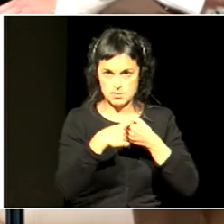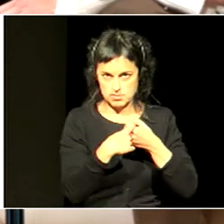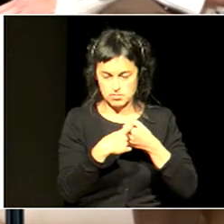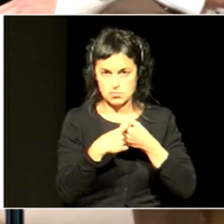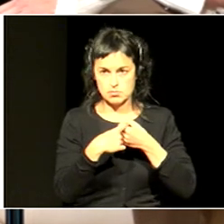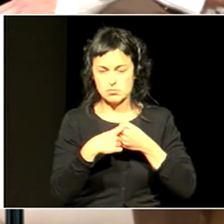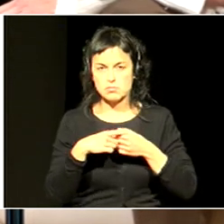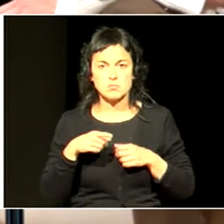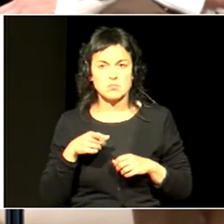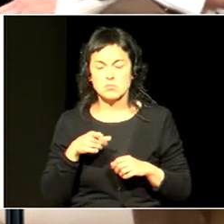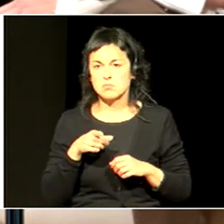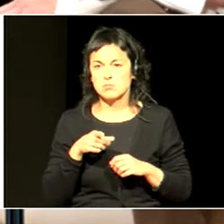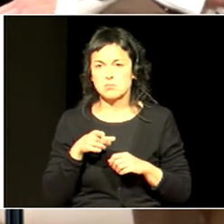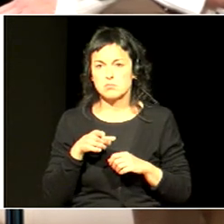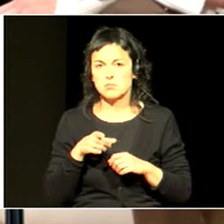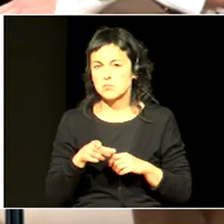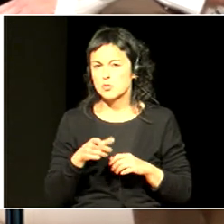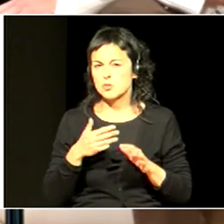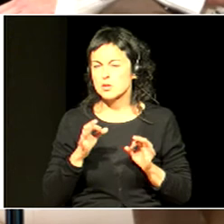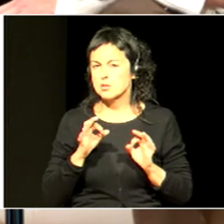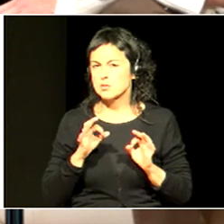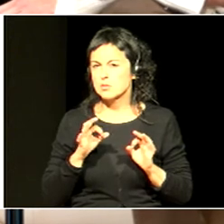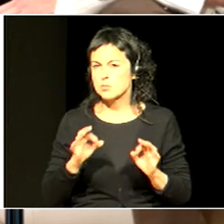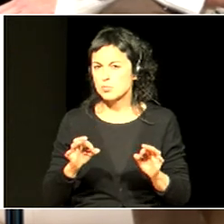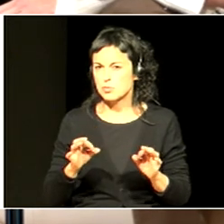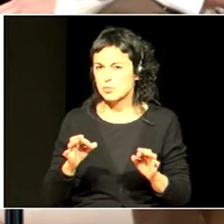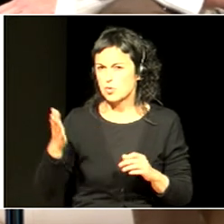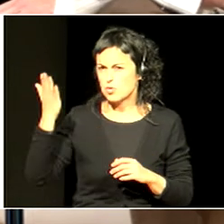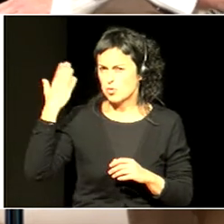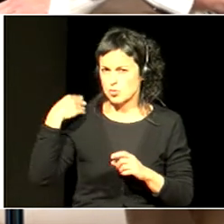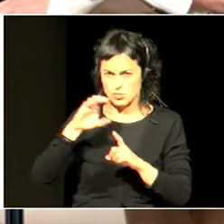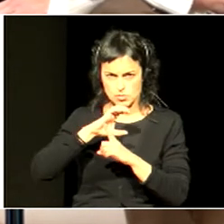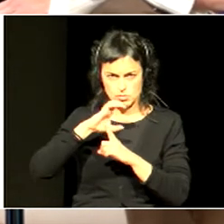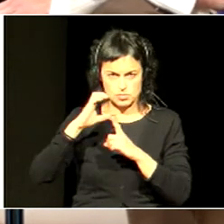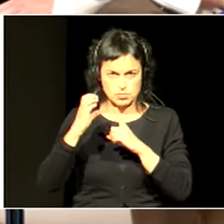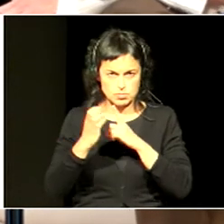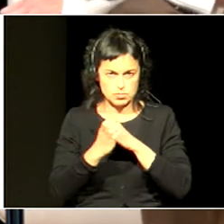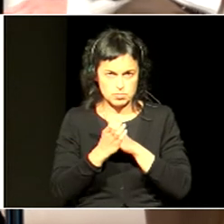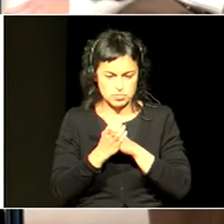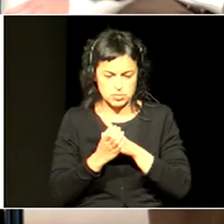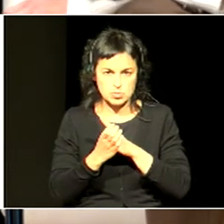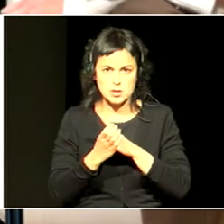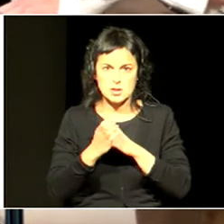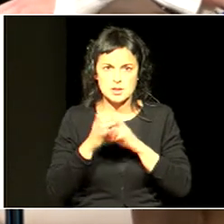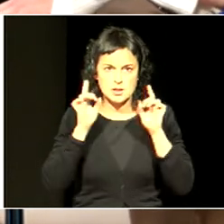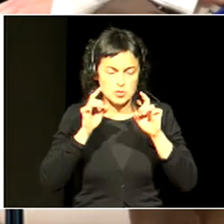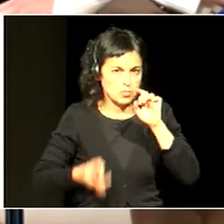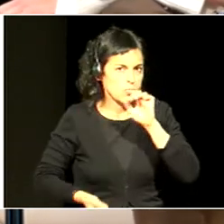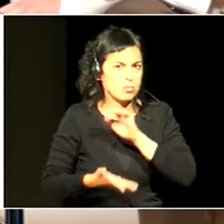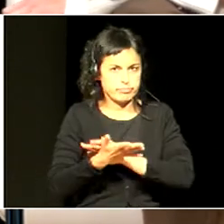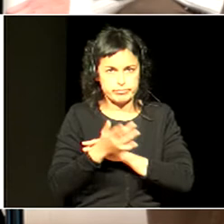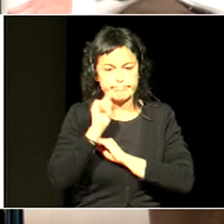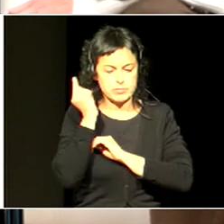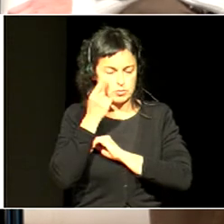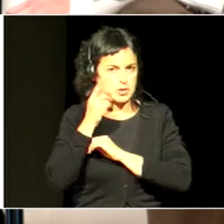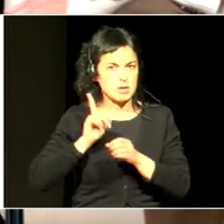hori batez be ikaskomunitate bihurtu ginean ikasi genduan ze garrantzitsua izan. Zenidien parte